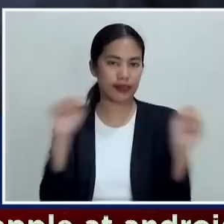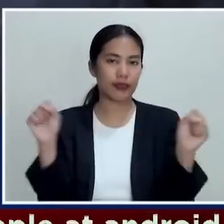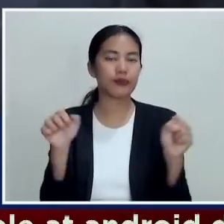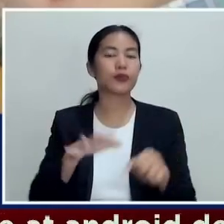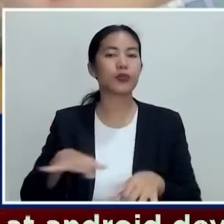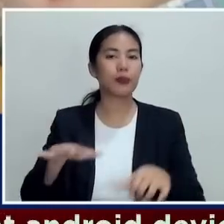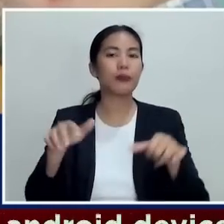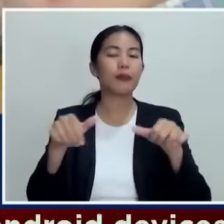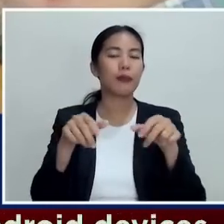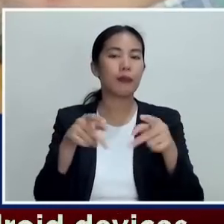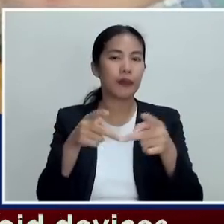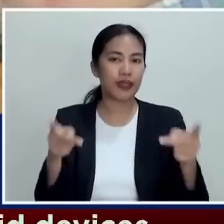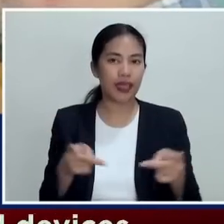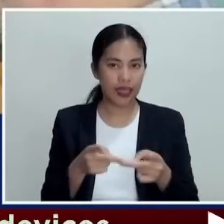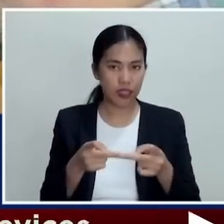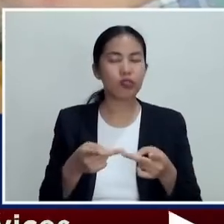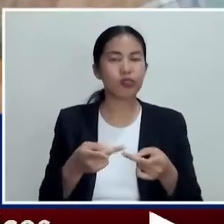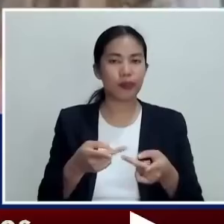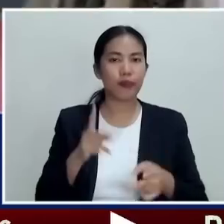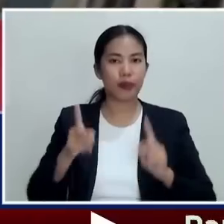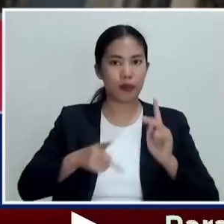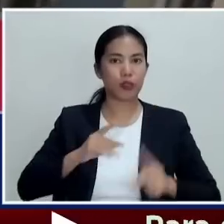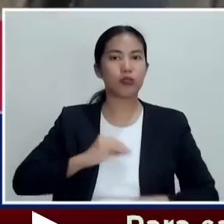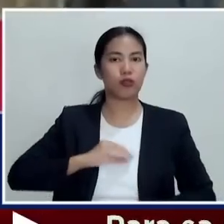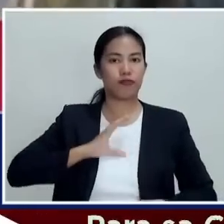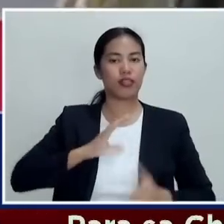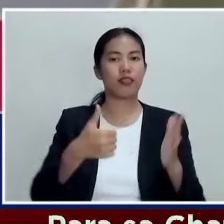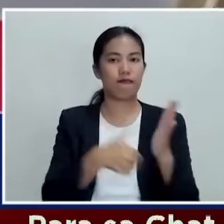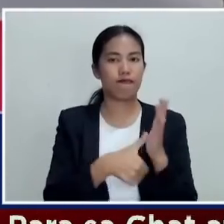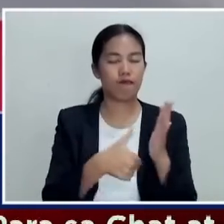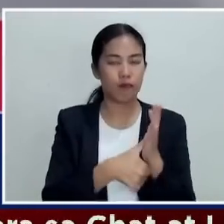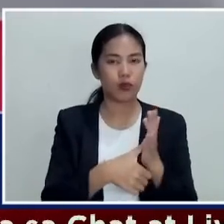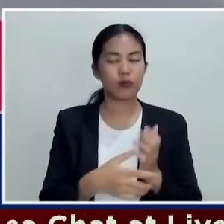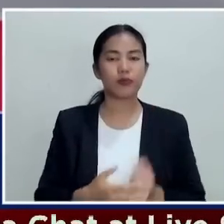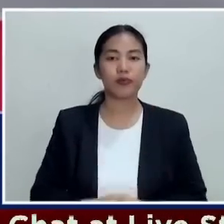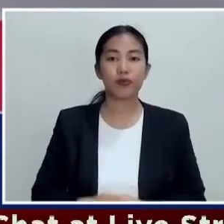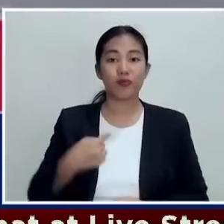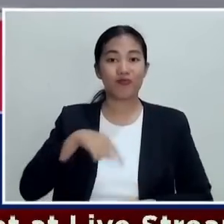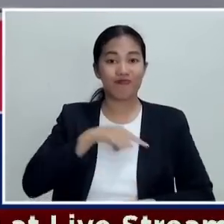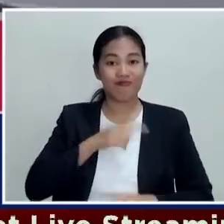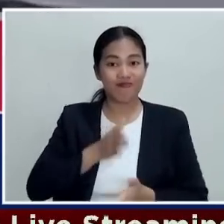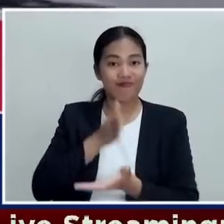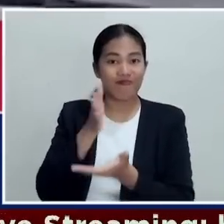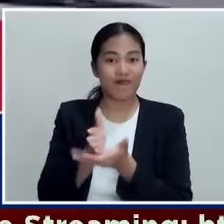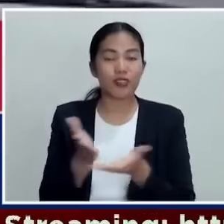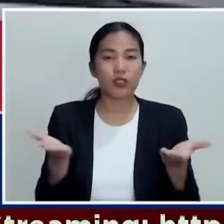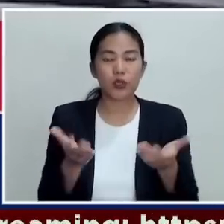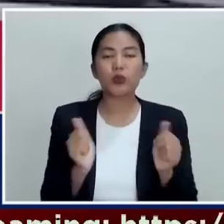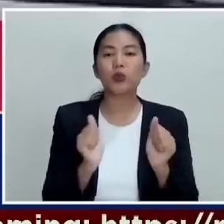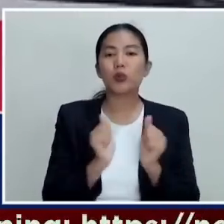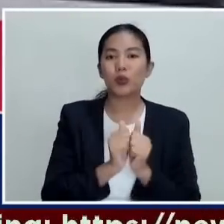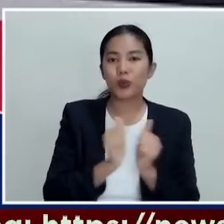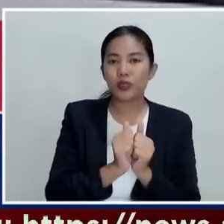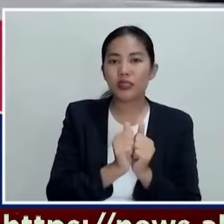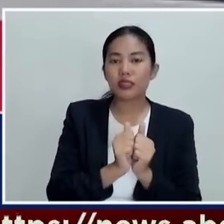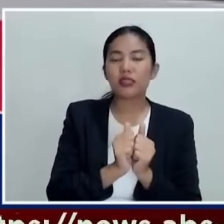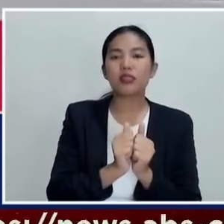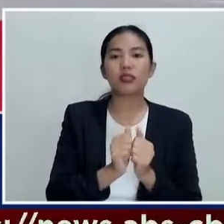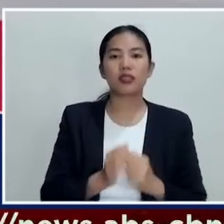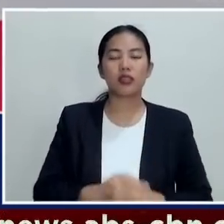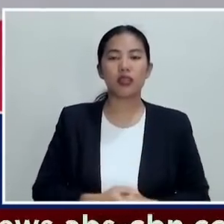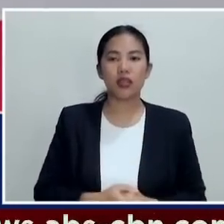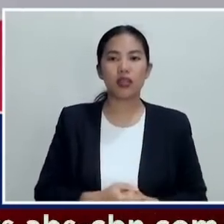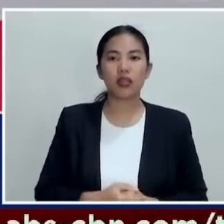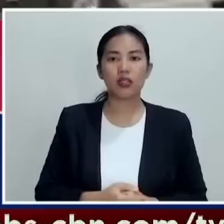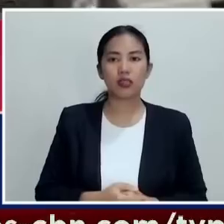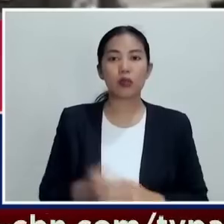ang kumpiyansa ng mga botante. Ito pong pagpunta natin dito, kasama po ang ating mga kasamahan ng mga commissioners dito po sa Marawi